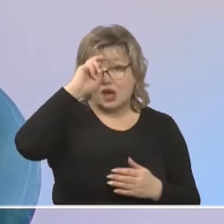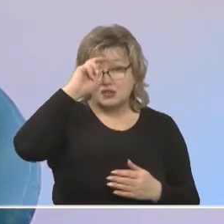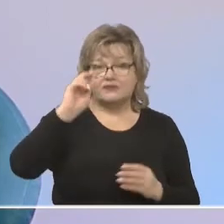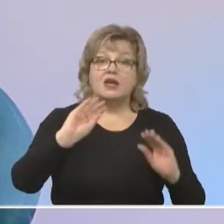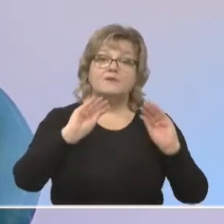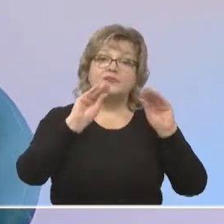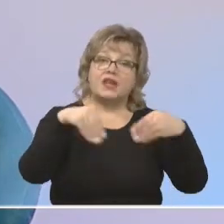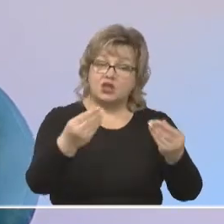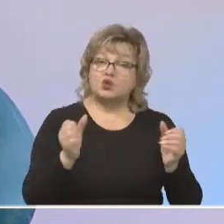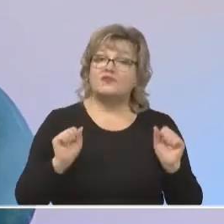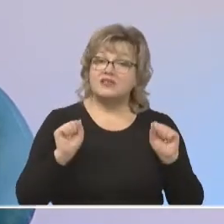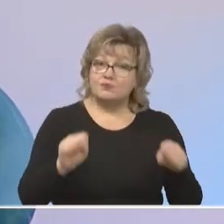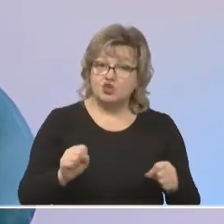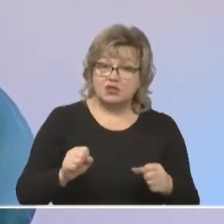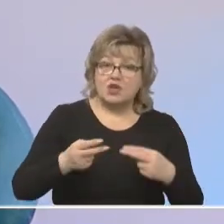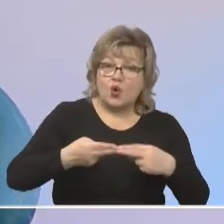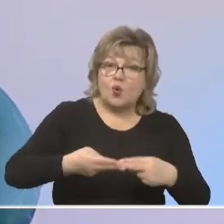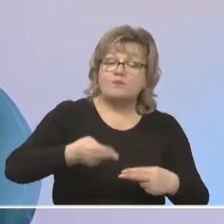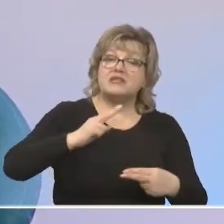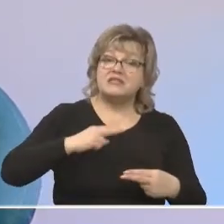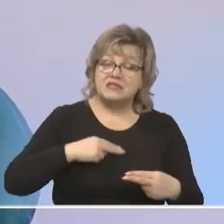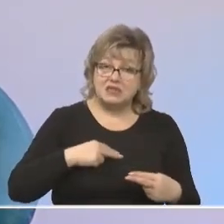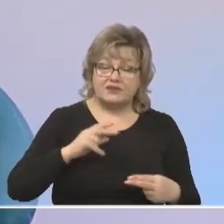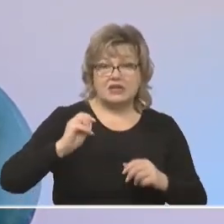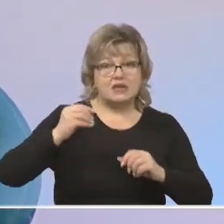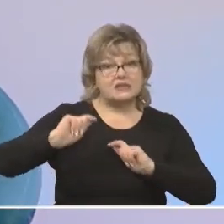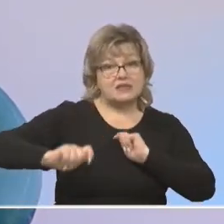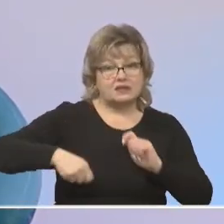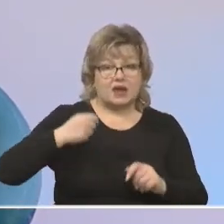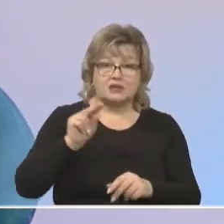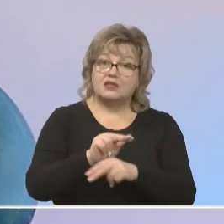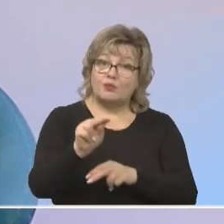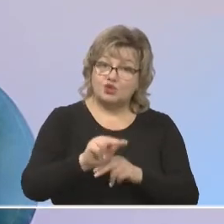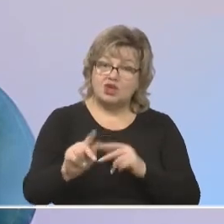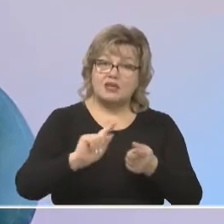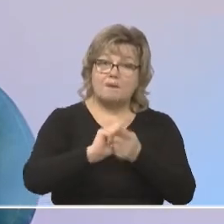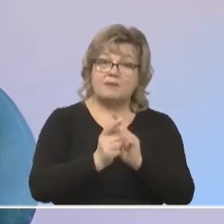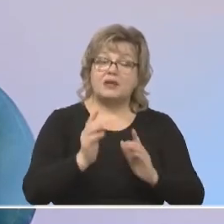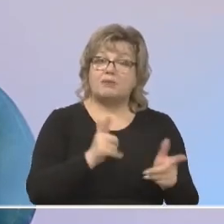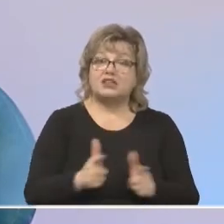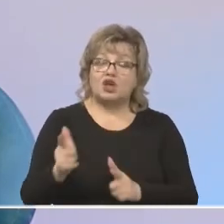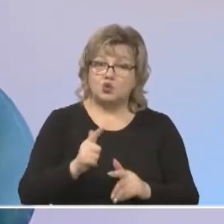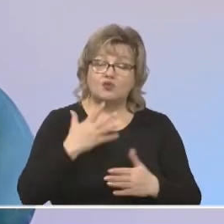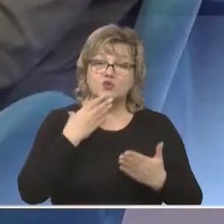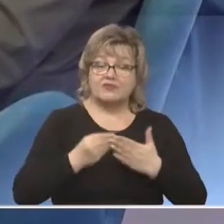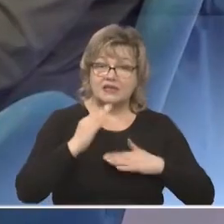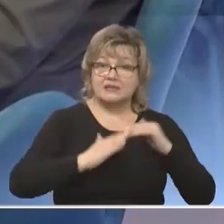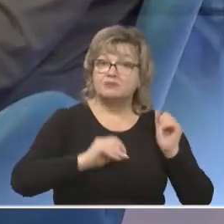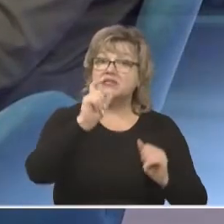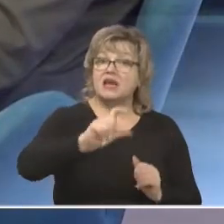дает возможность компенсировать затраты на обучение и переподготовку своих специалистов.